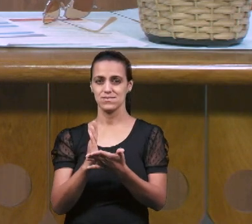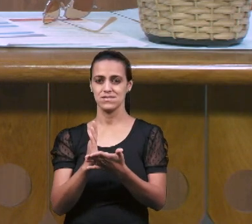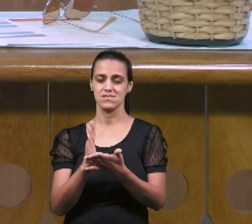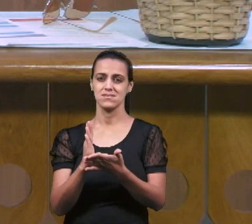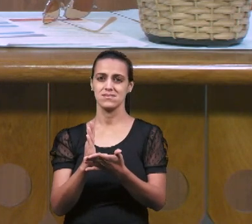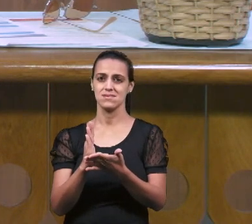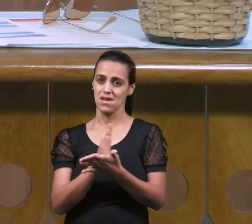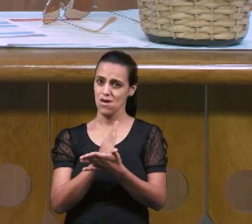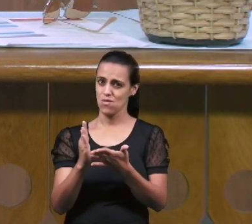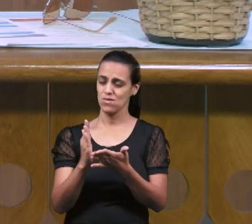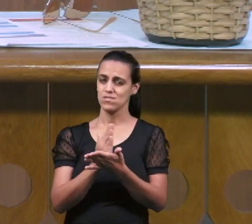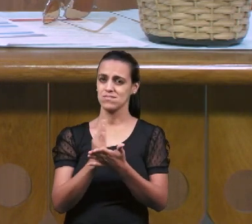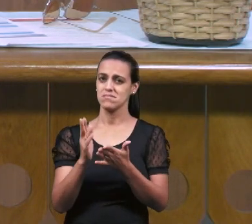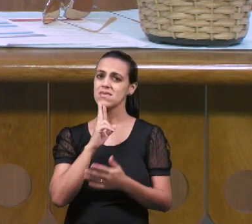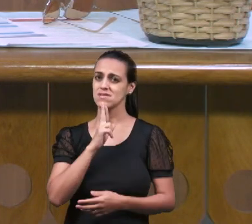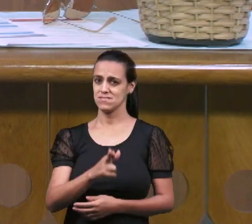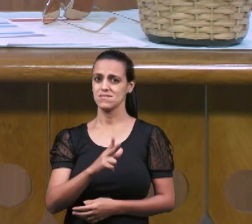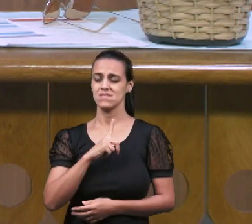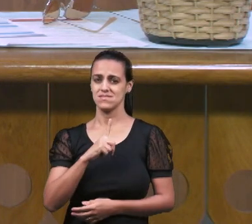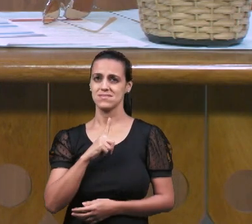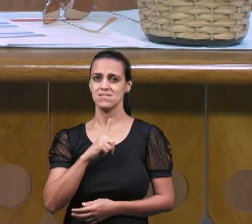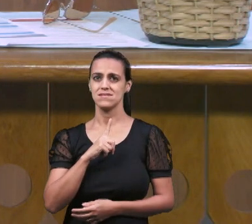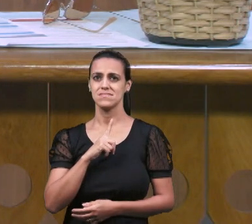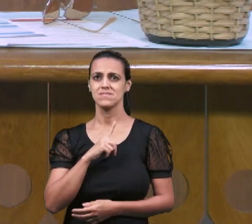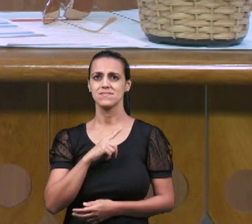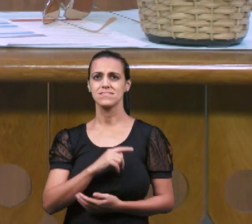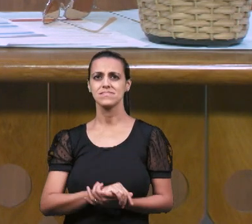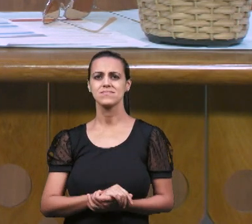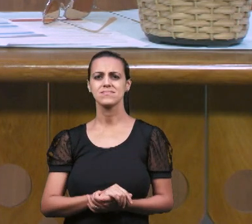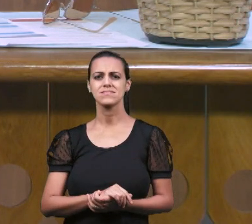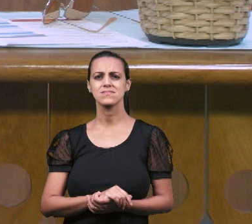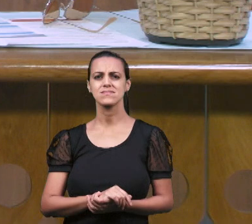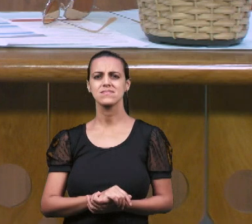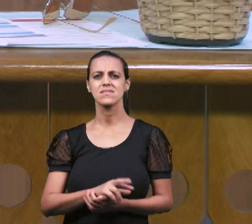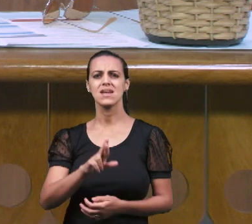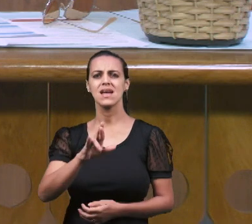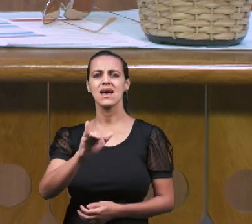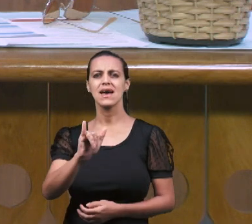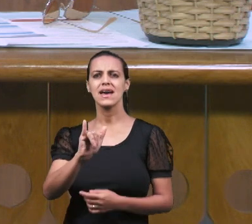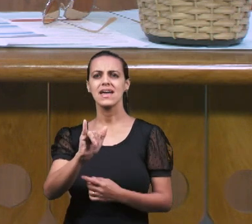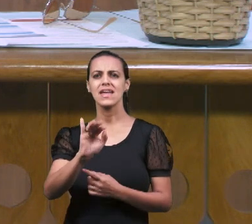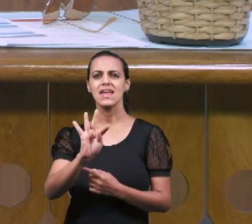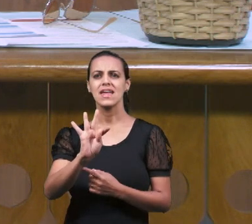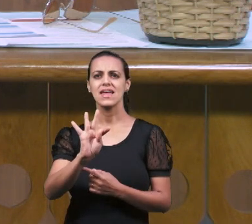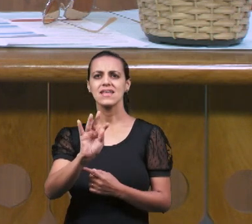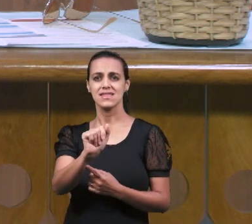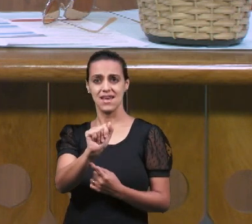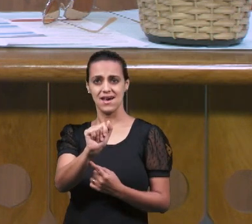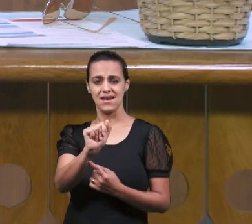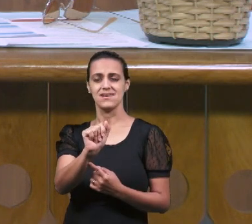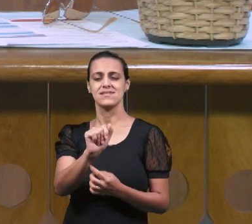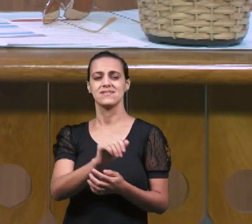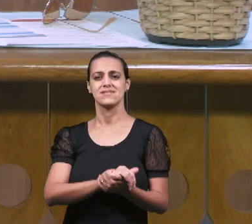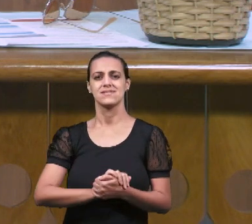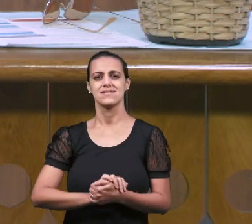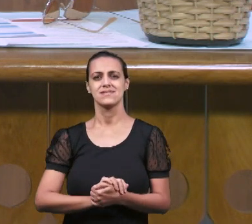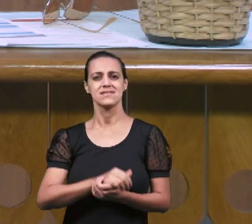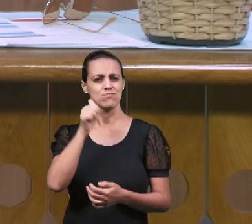La sœur Rita Machado, qu'est-ce qu'elle dit? Elle est de l'église de Nazareth, elle dit.